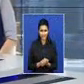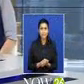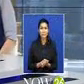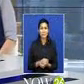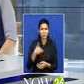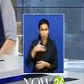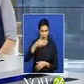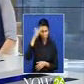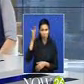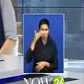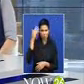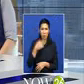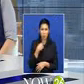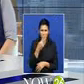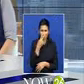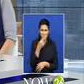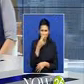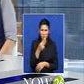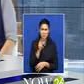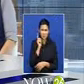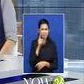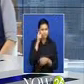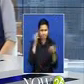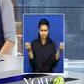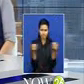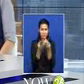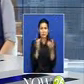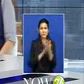ไต้ฝุ่นเนี่ยพัดตักนะครับด ู แล้วก็ไม่น่าจะมีผ